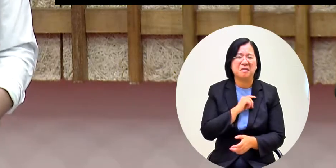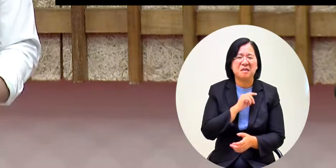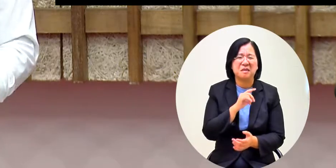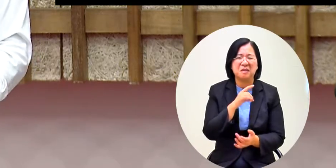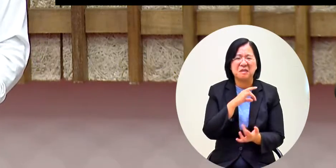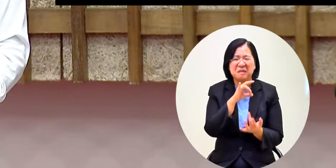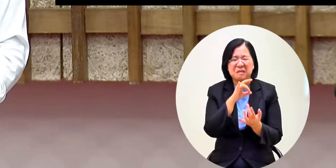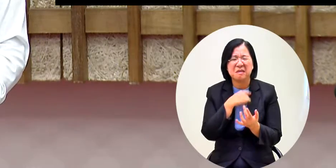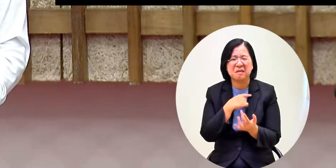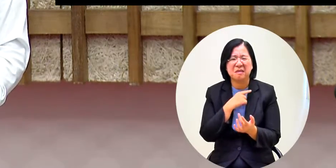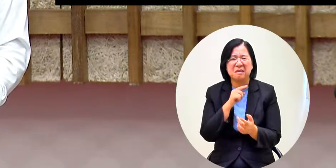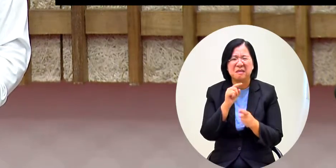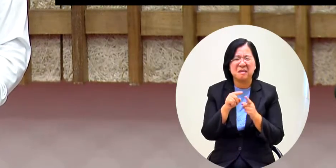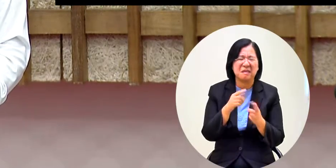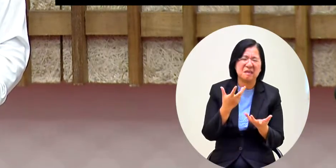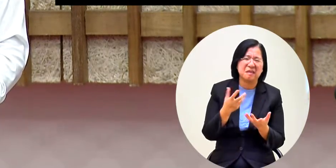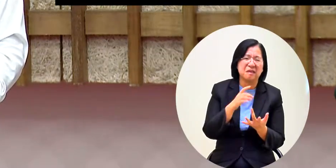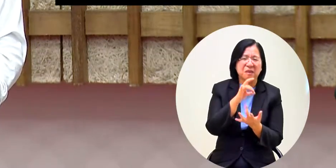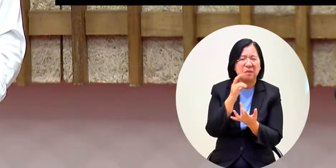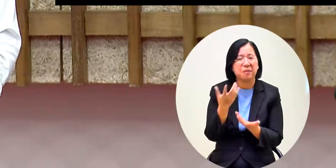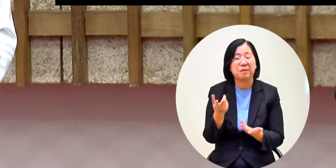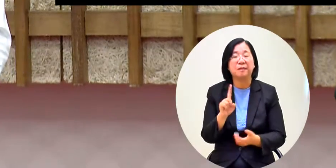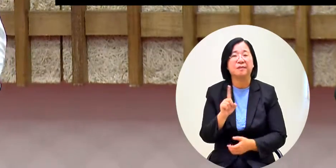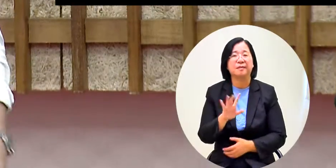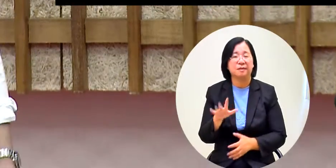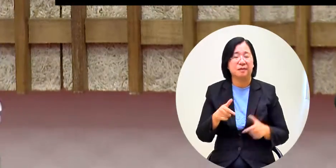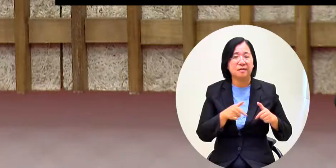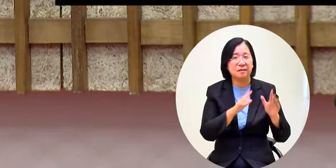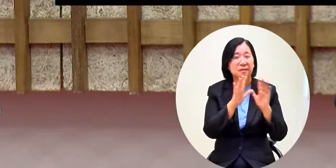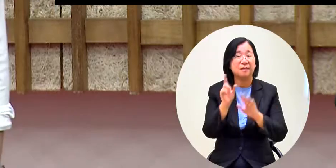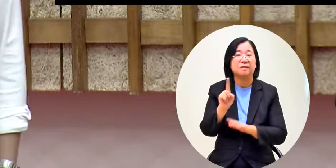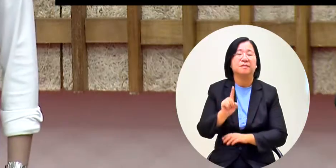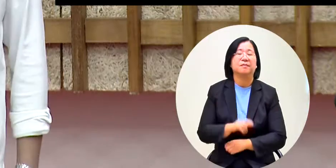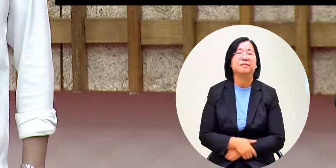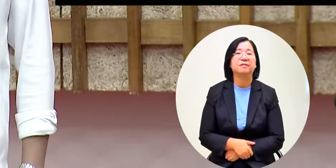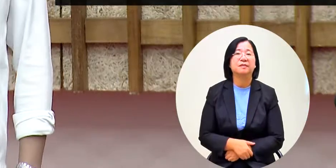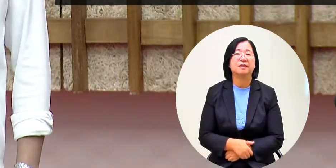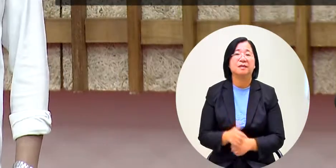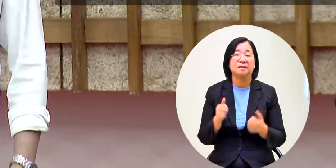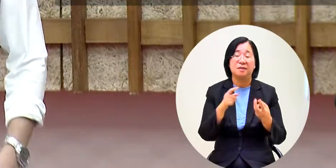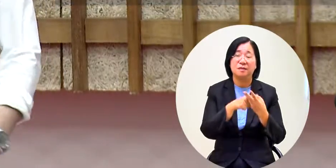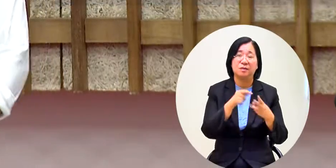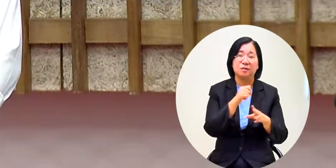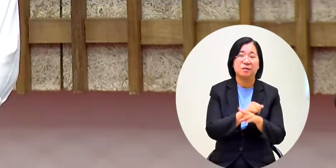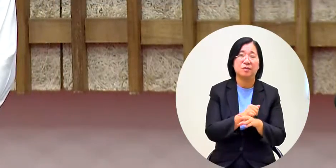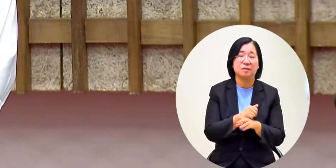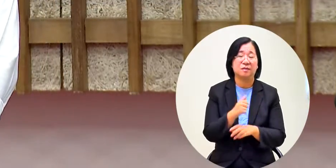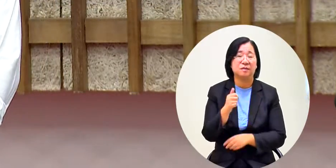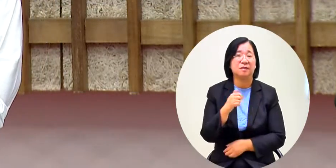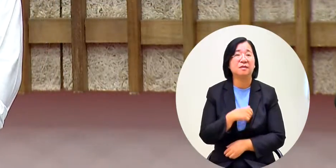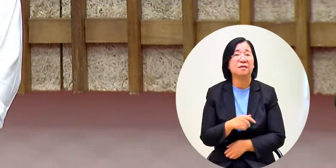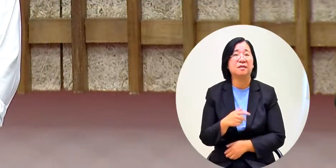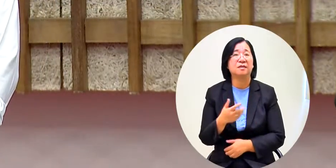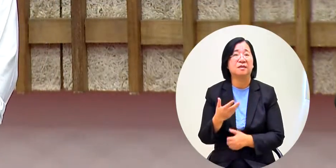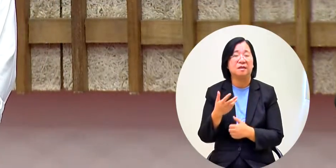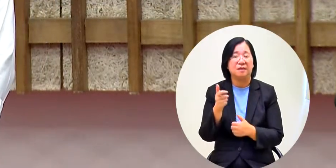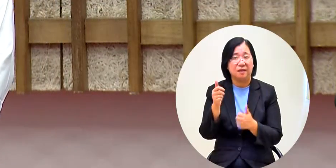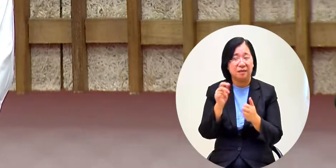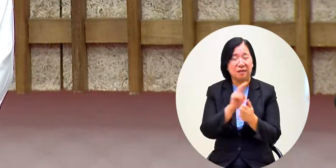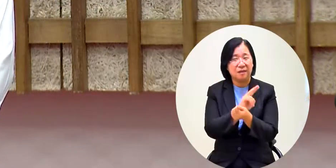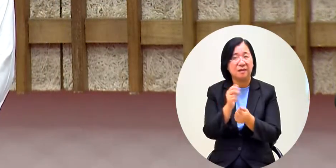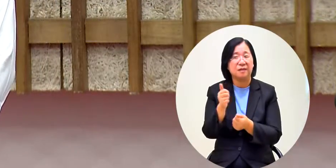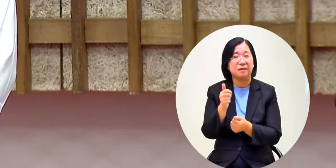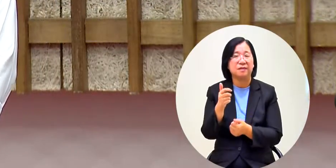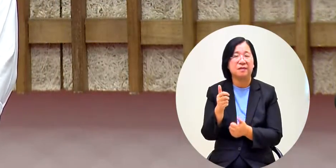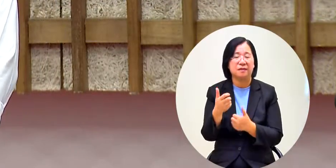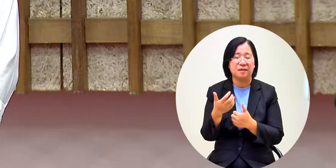请周局长来回答一下，你的心情是怎么样？ 请局长答复。 好，谢谢主席啊，谢谢志宏议员，谢谢你给我鼓